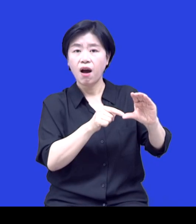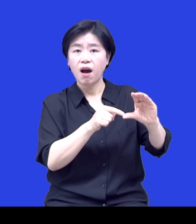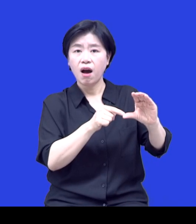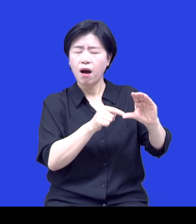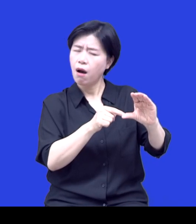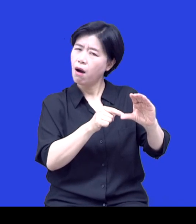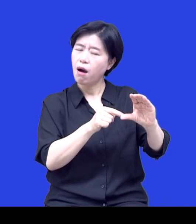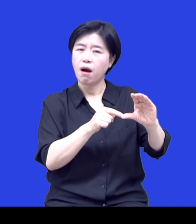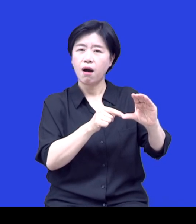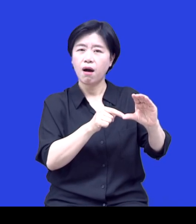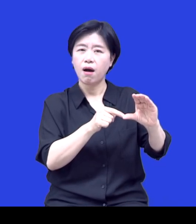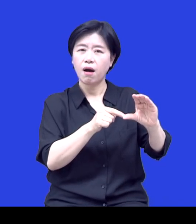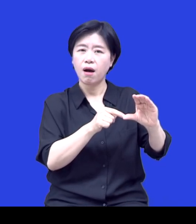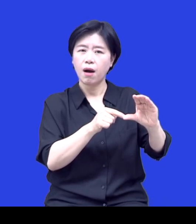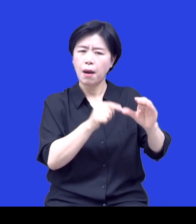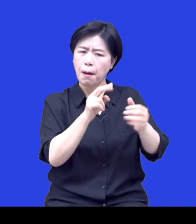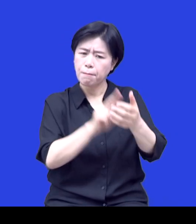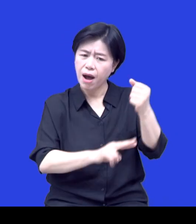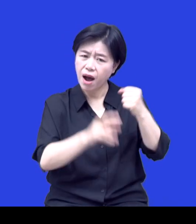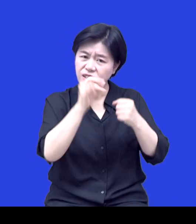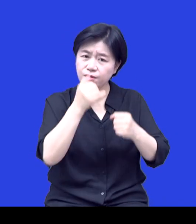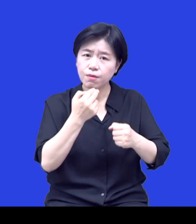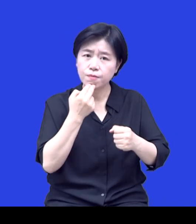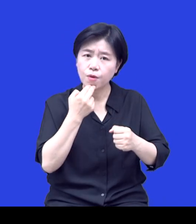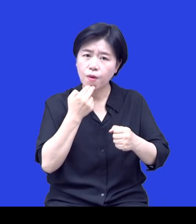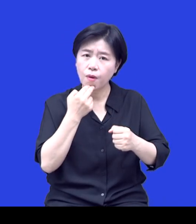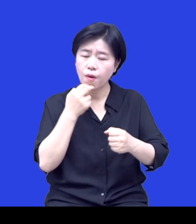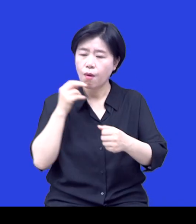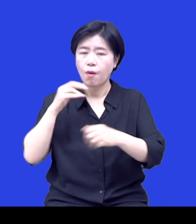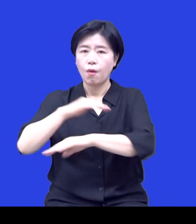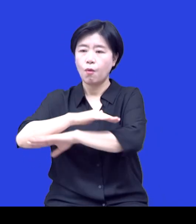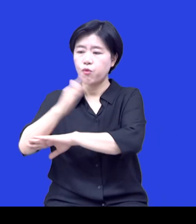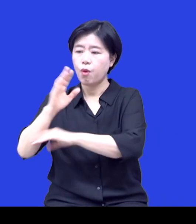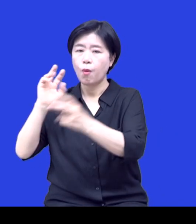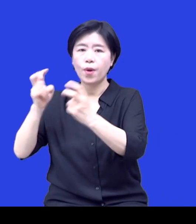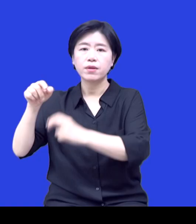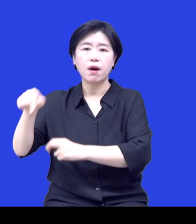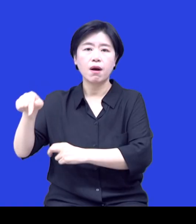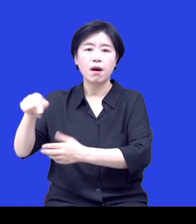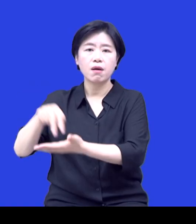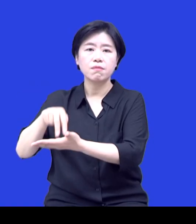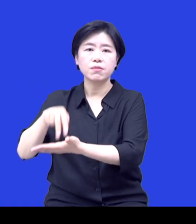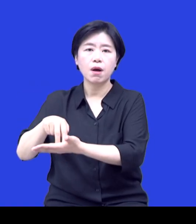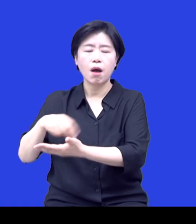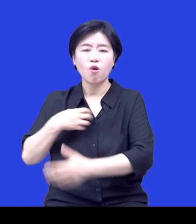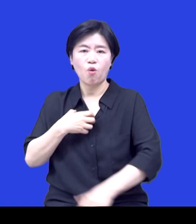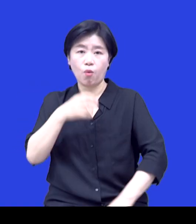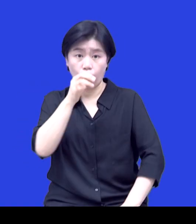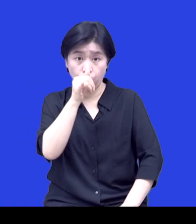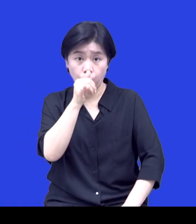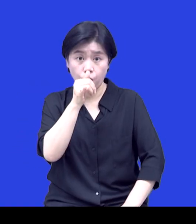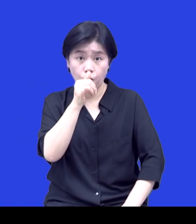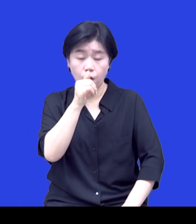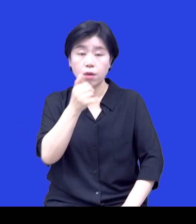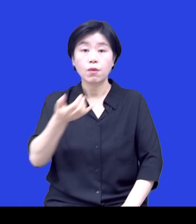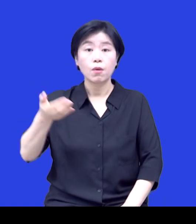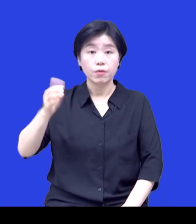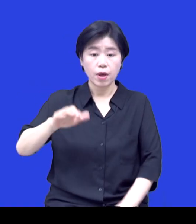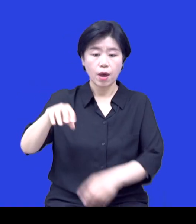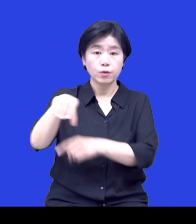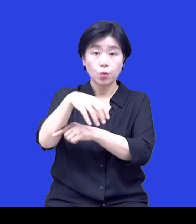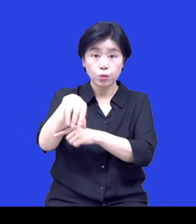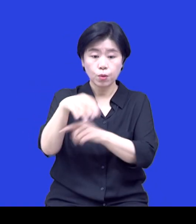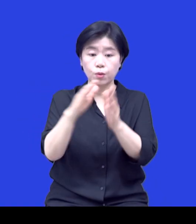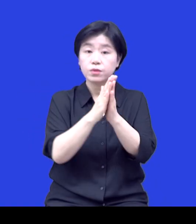네. 그러는데 그 책이 나갔을 때 종로 서적에서 매 주마다 증설을 했어요.